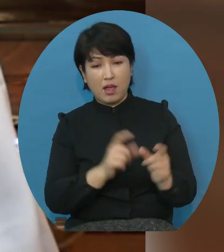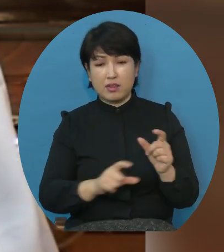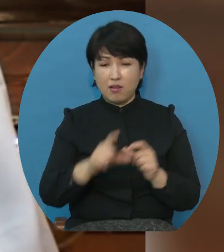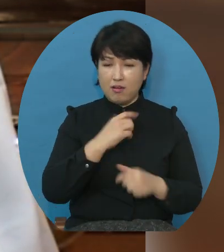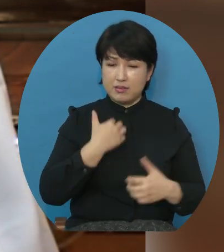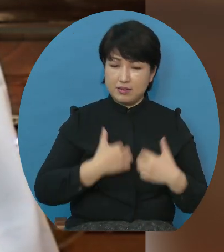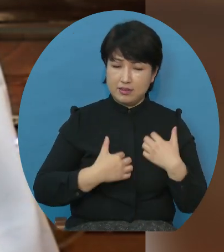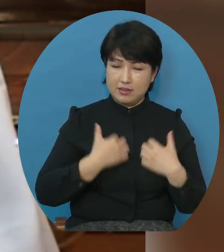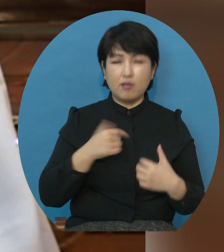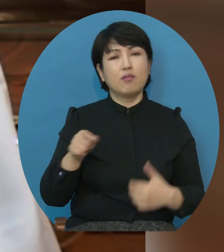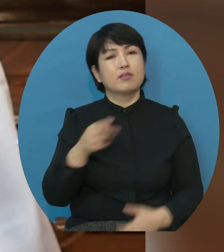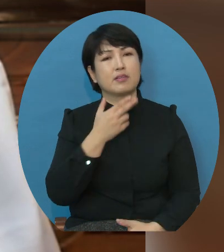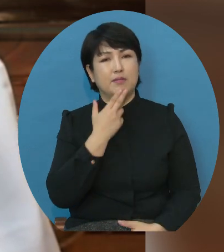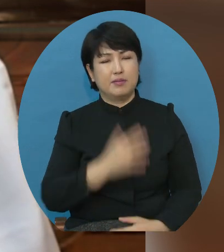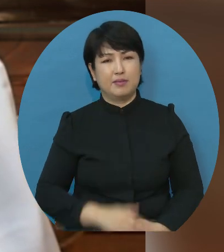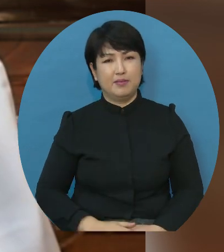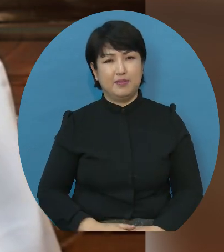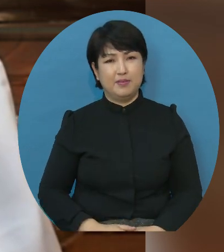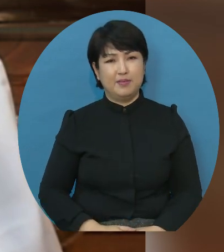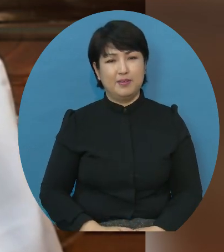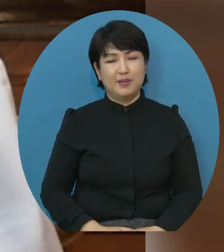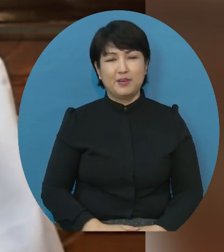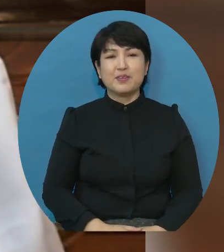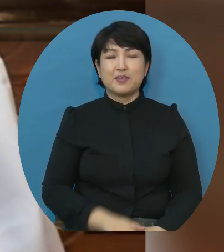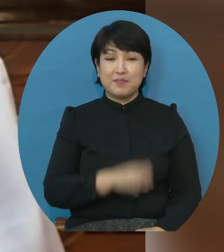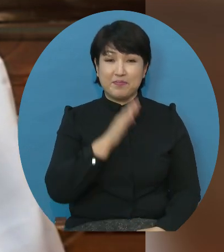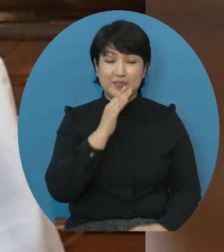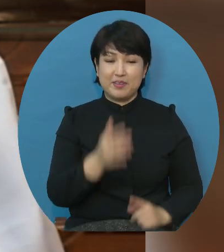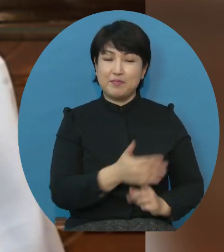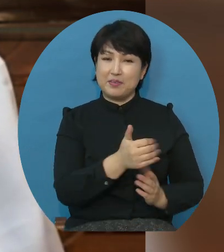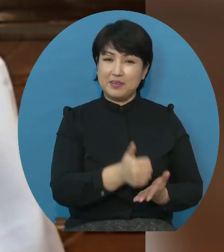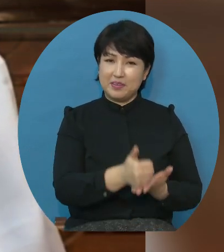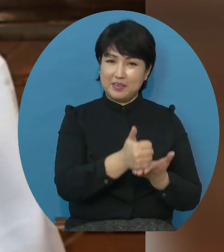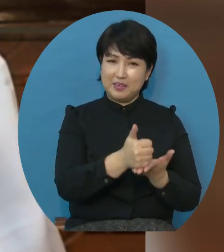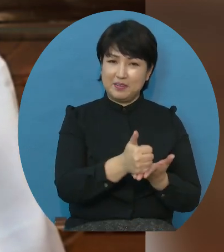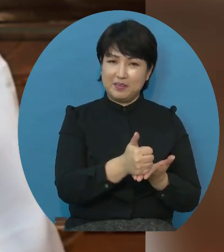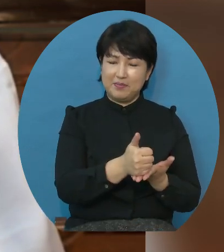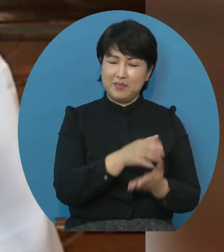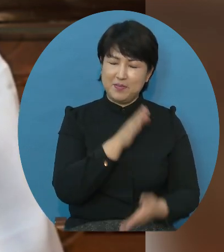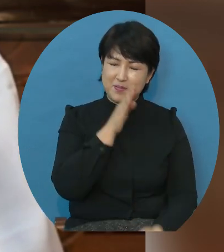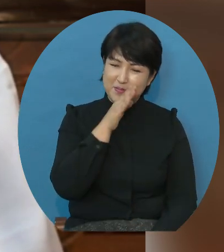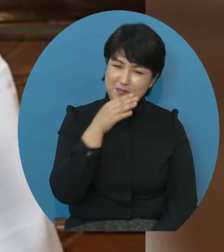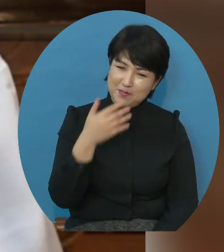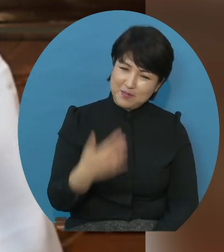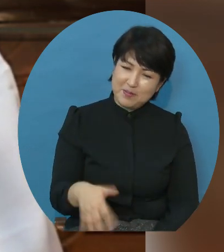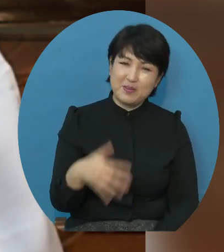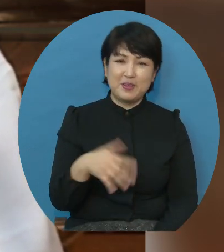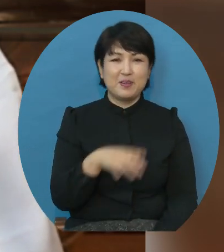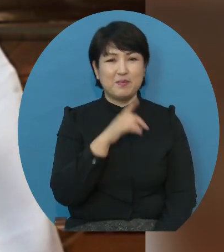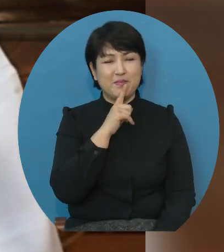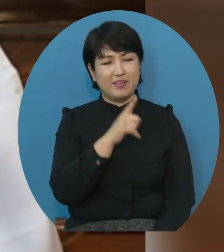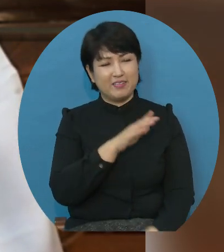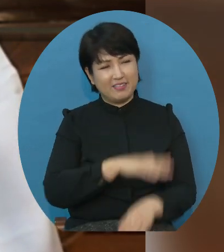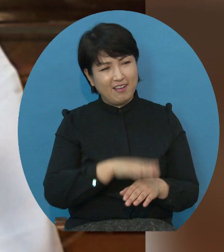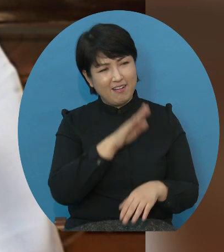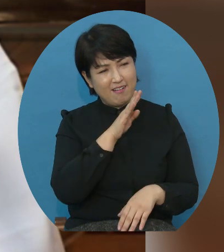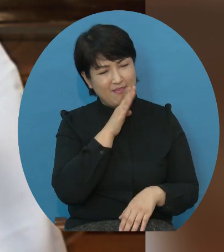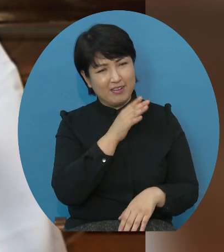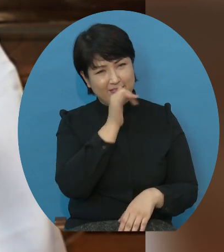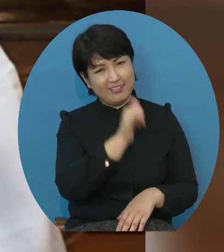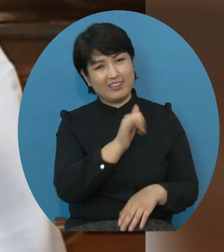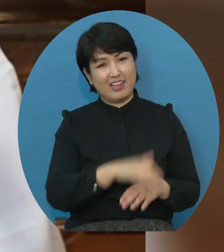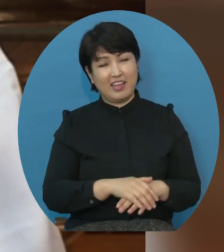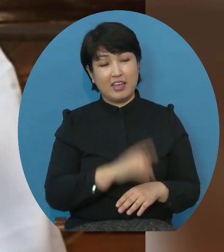것은 역시 우리 부처님 참 굉장한 말씀이죠